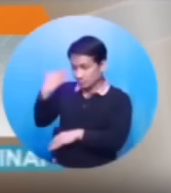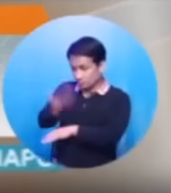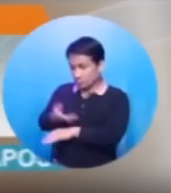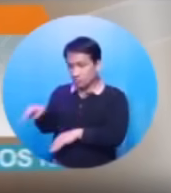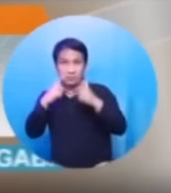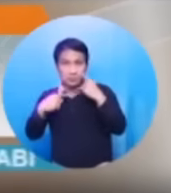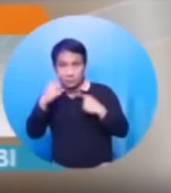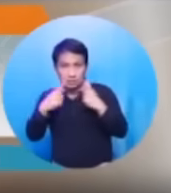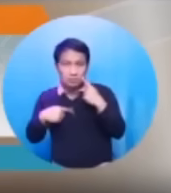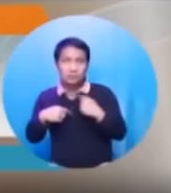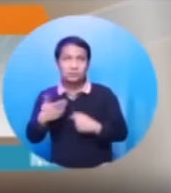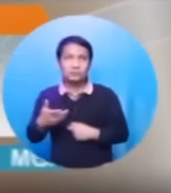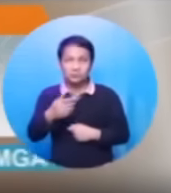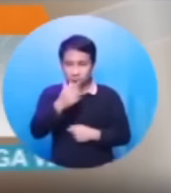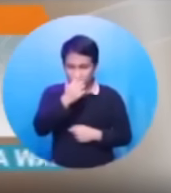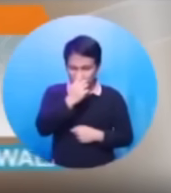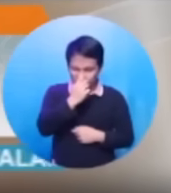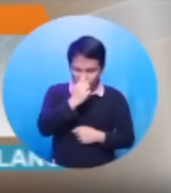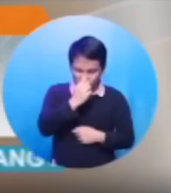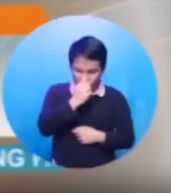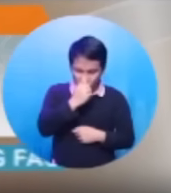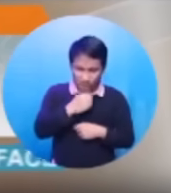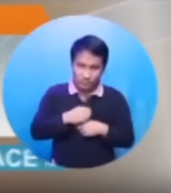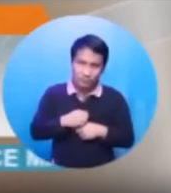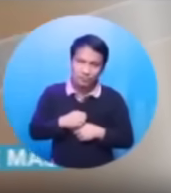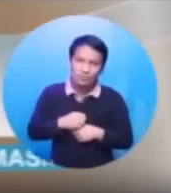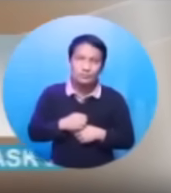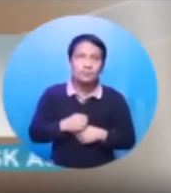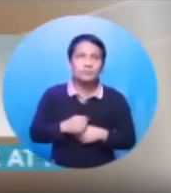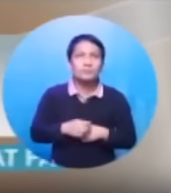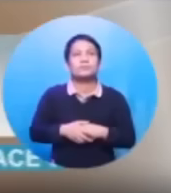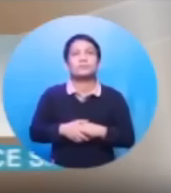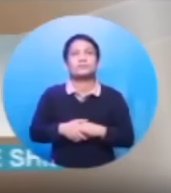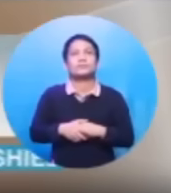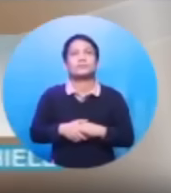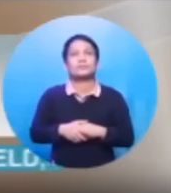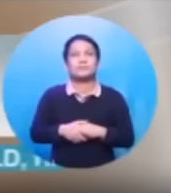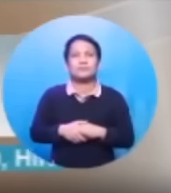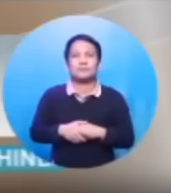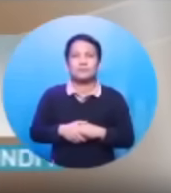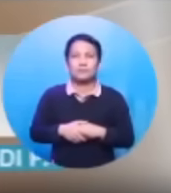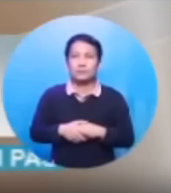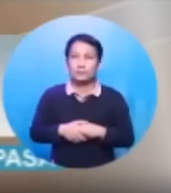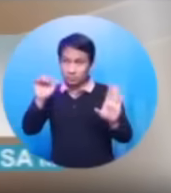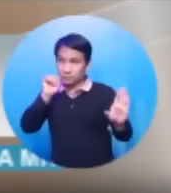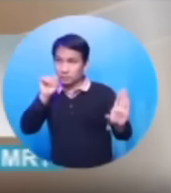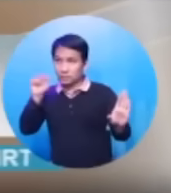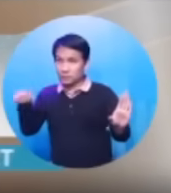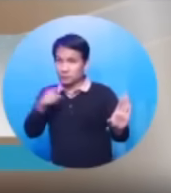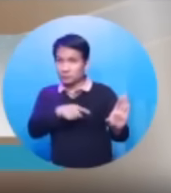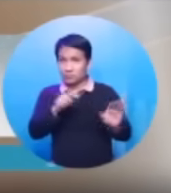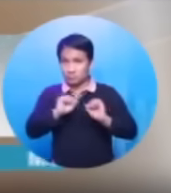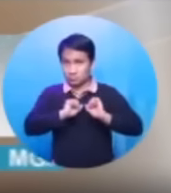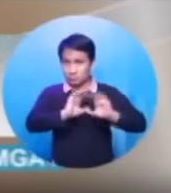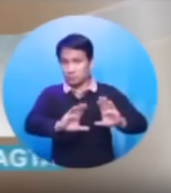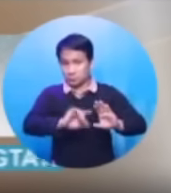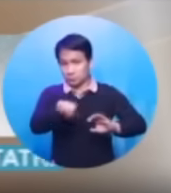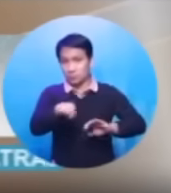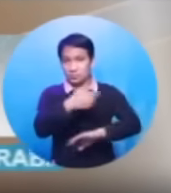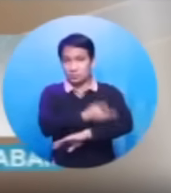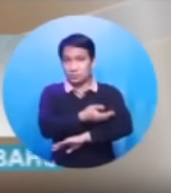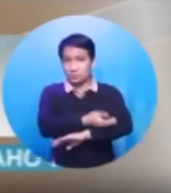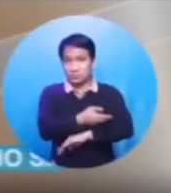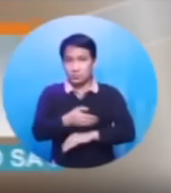ko umiyak eh. Okay. Alam mo yun. Sandal pa. Nandun yung anak ko. Angelica, tanong ko lang. Totoo bang binalibag mo siya sa kama? Hindi ko po siya binalibag.